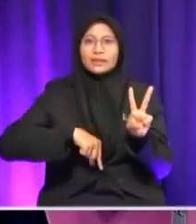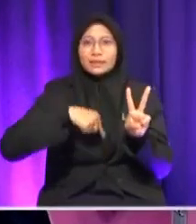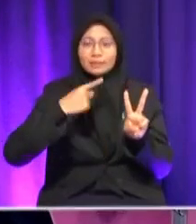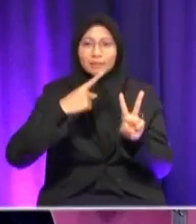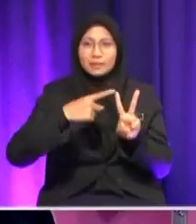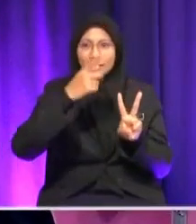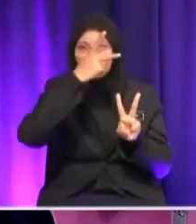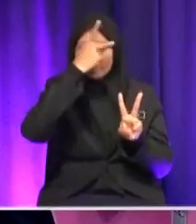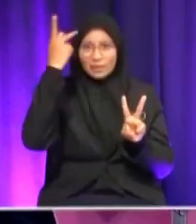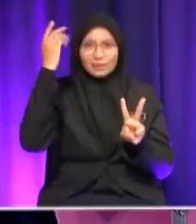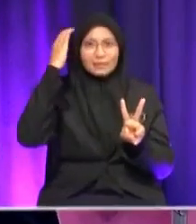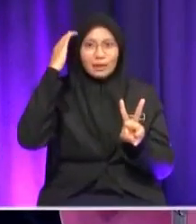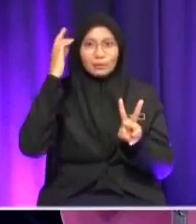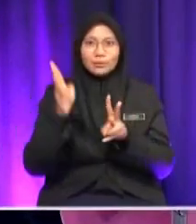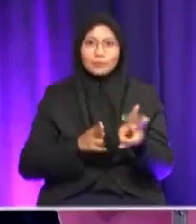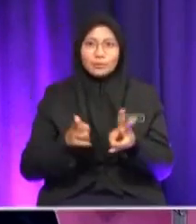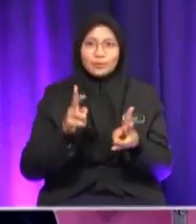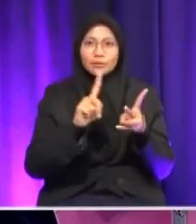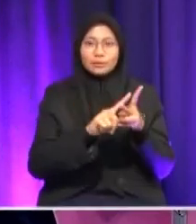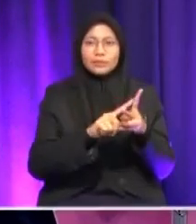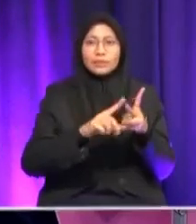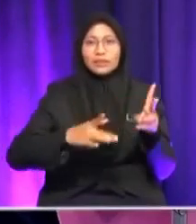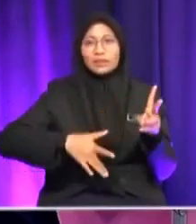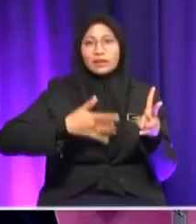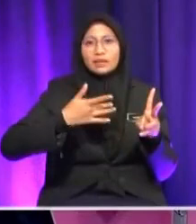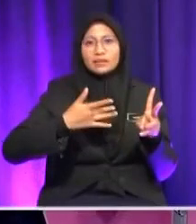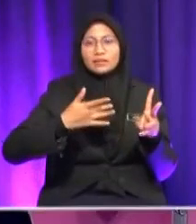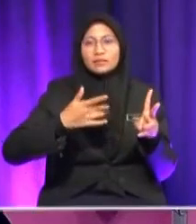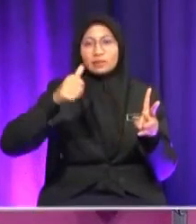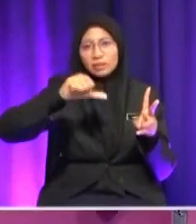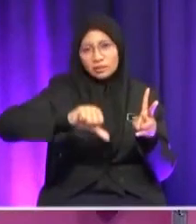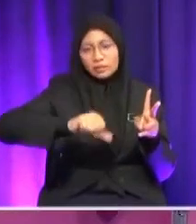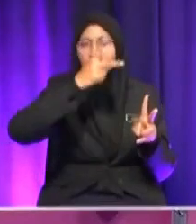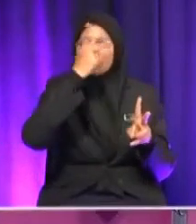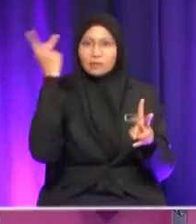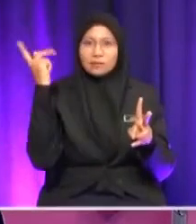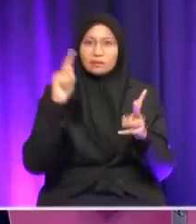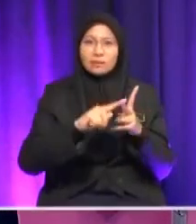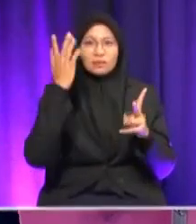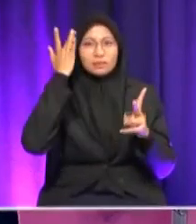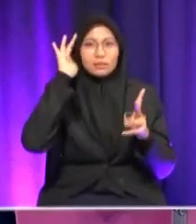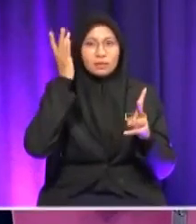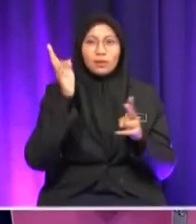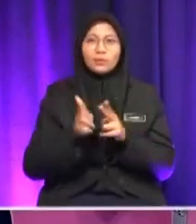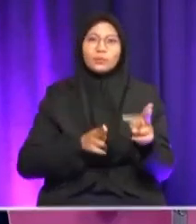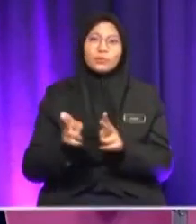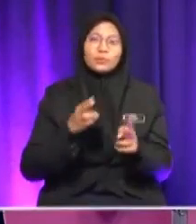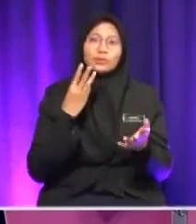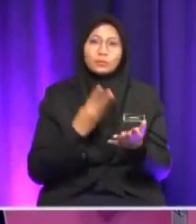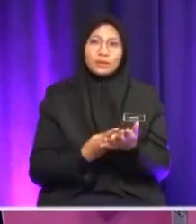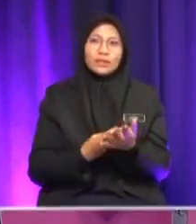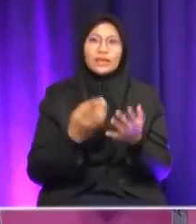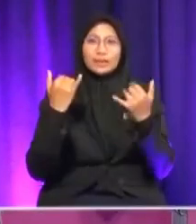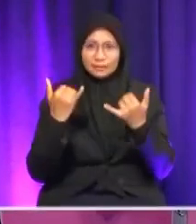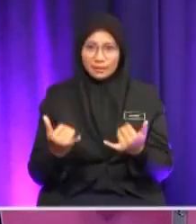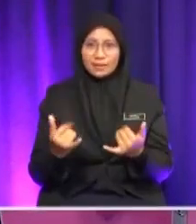gagal menguruskan pengurusan kewangan. So di sini murid-murid, kita sebagai pelajar, sebagai murid, kita harus